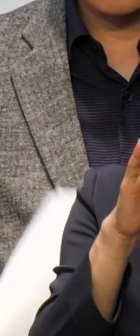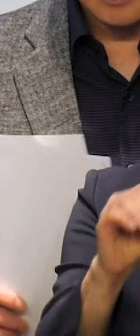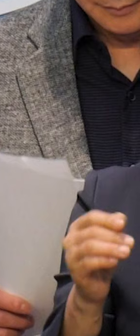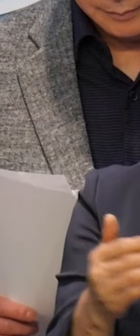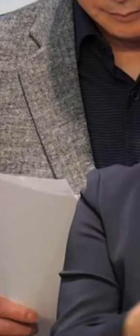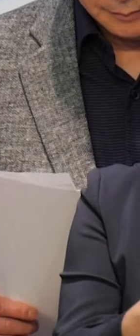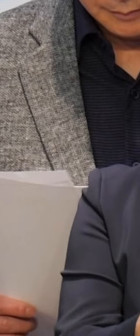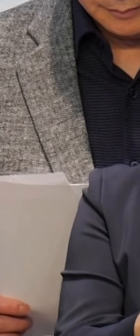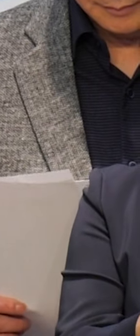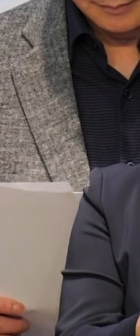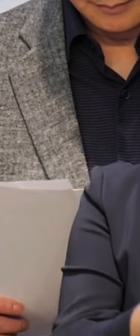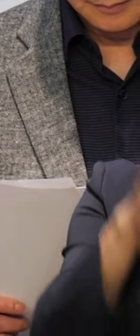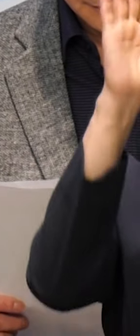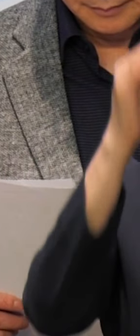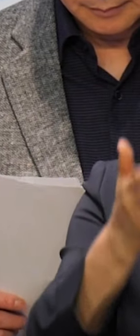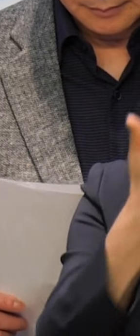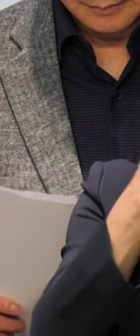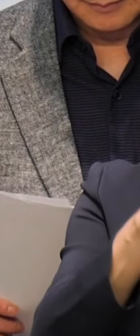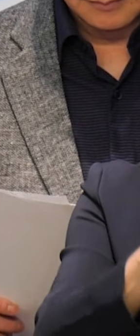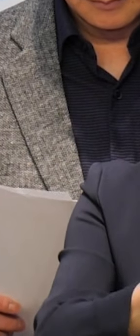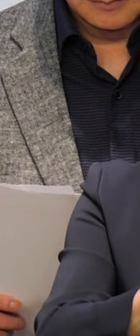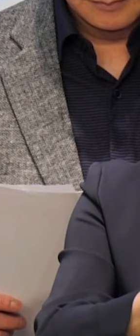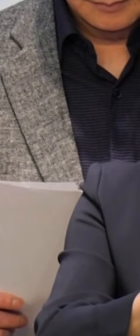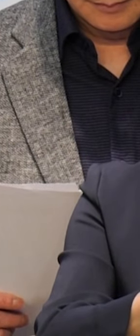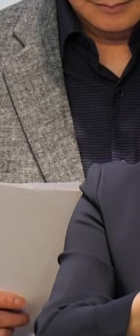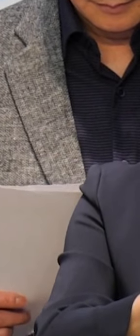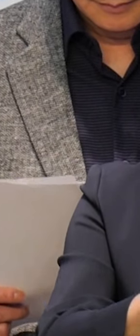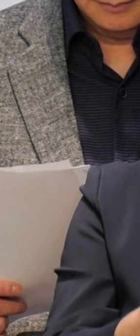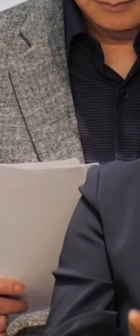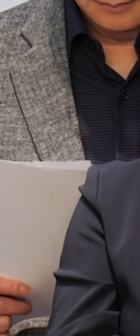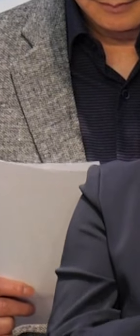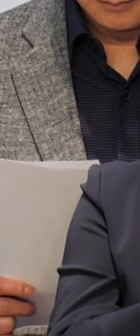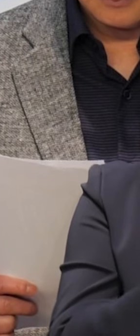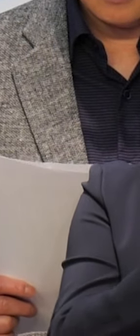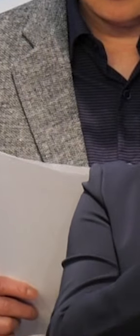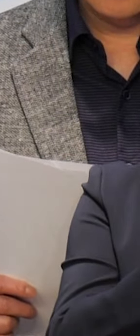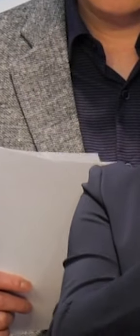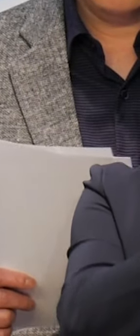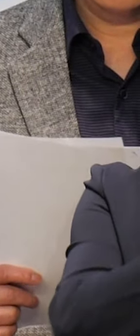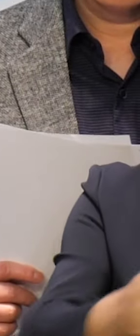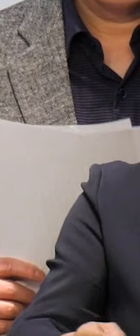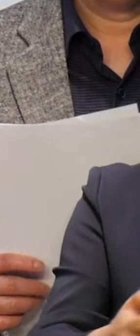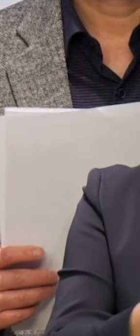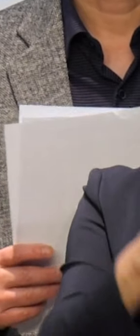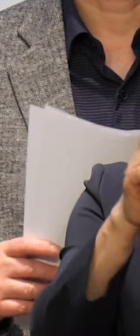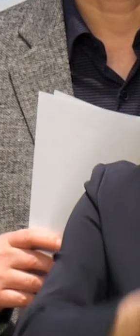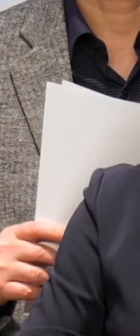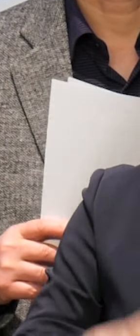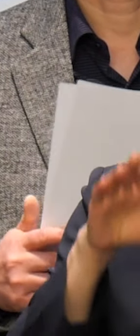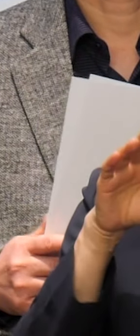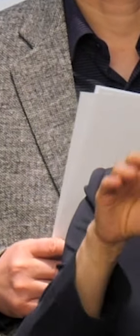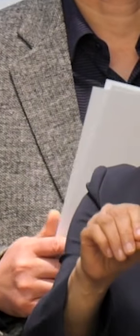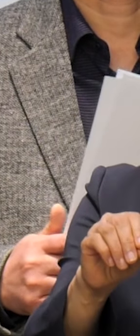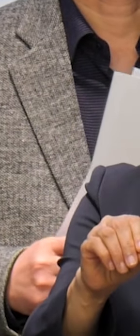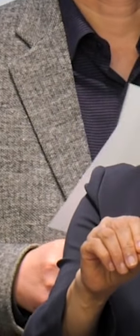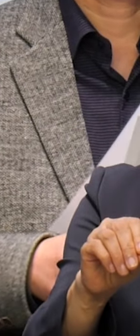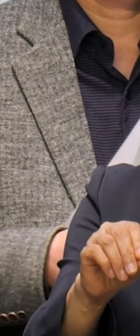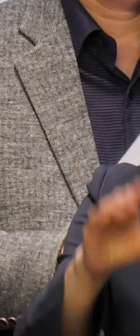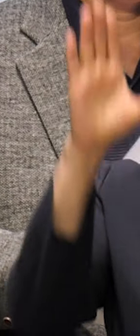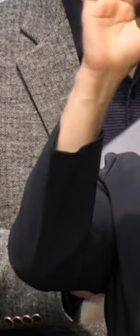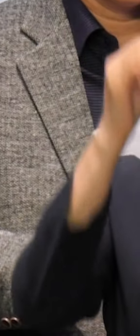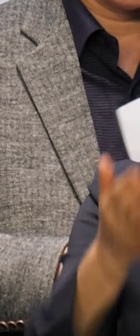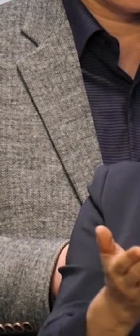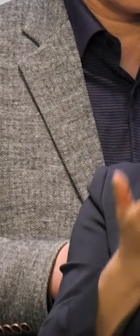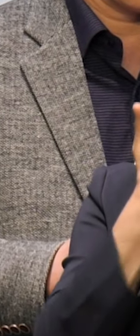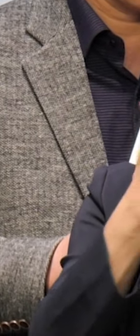종식법은 개를 식용 목적으로 사육, 도살, 유통하는 행위를 금지하고